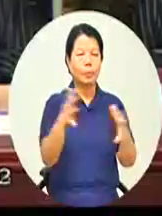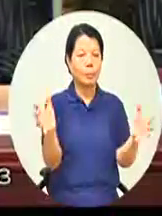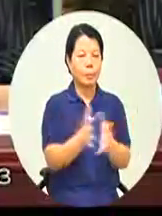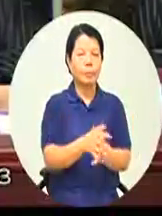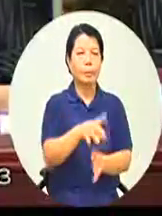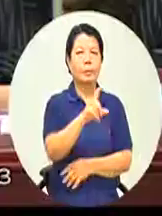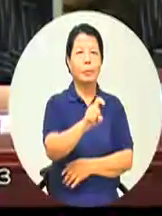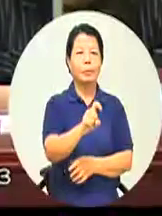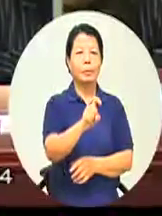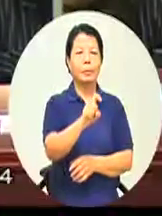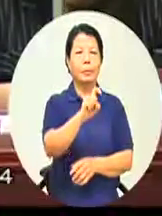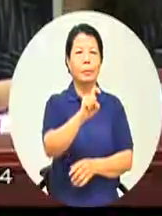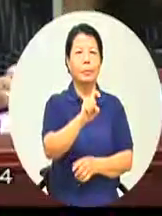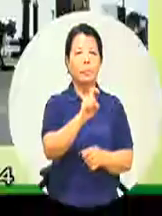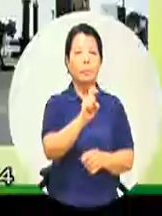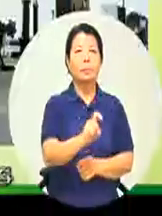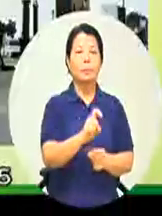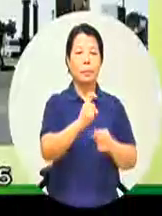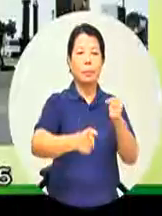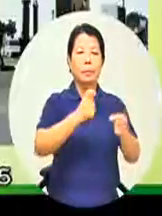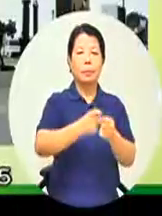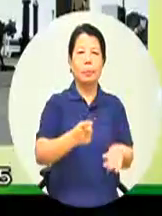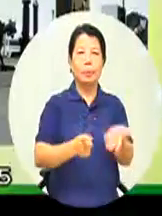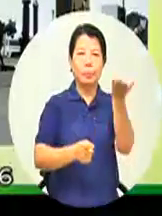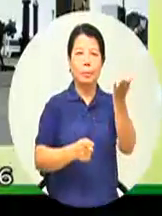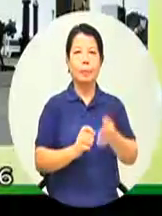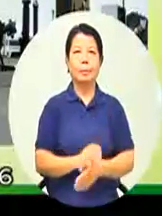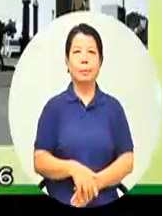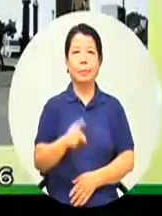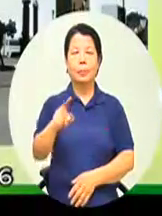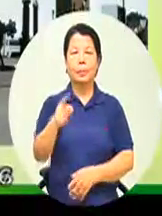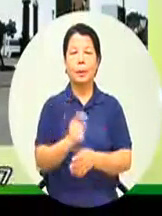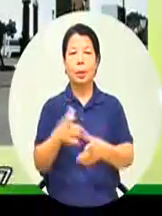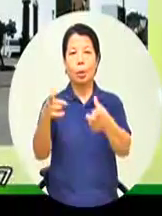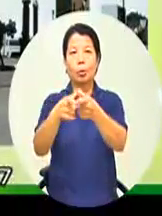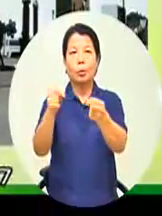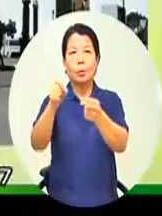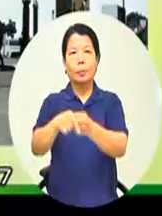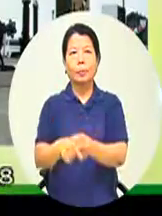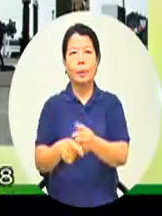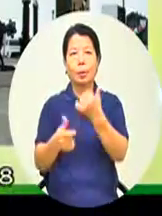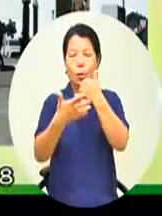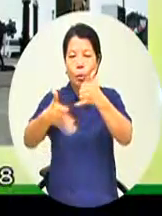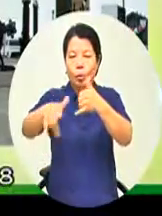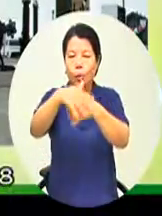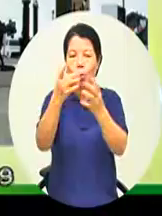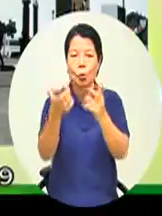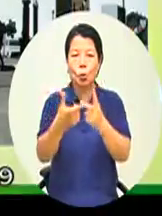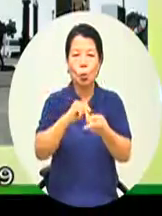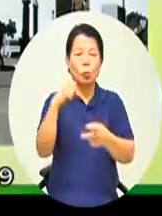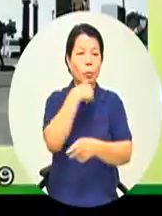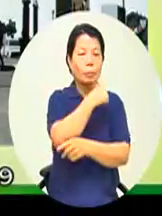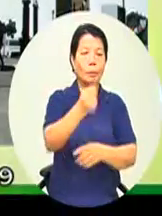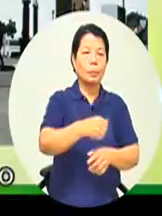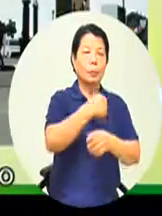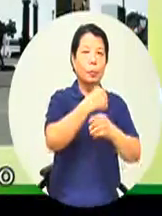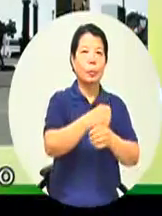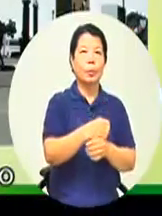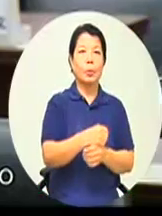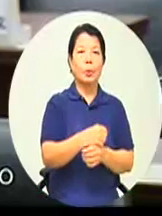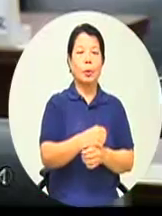这小樽运河甲博物，小樽运河甲咱博物拢真共款。小樽运河是